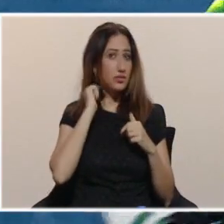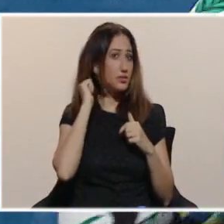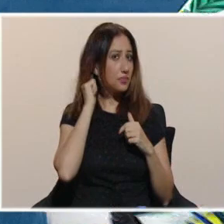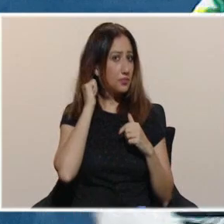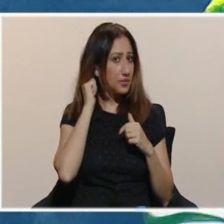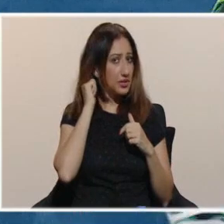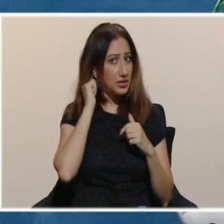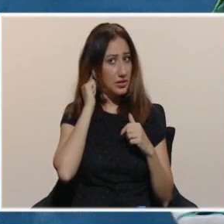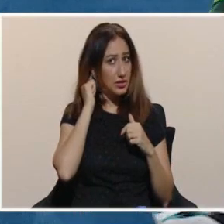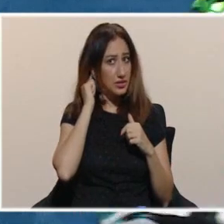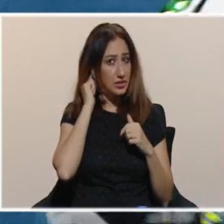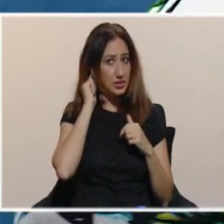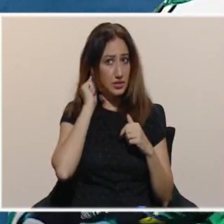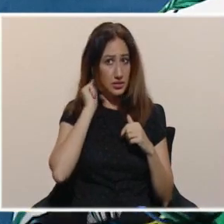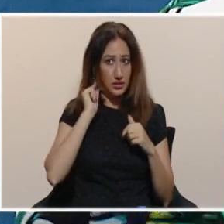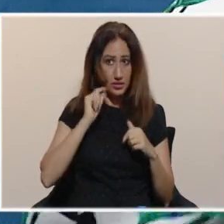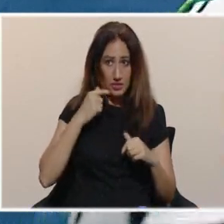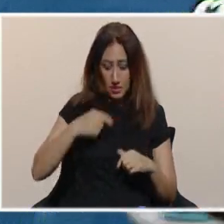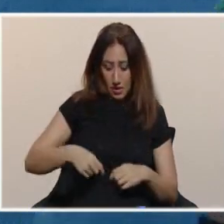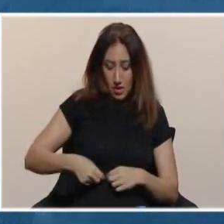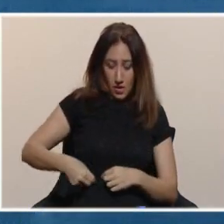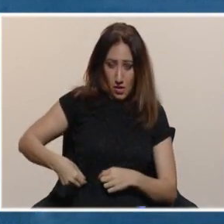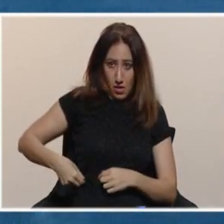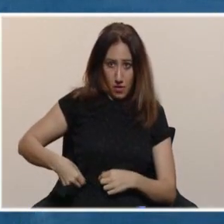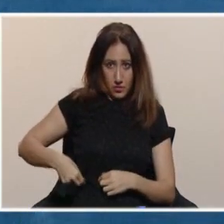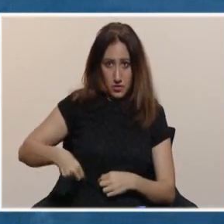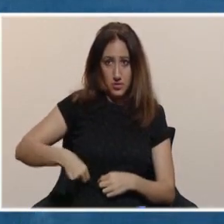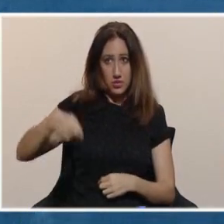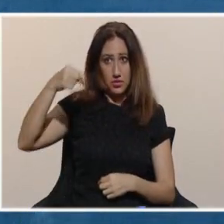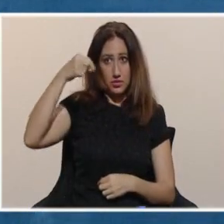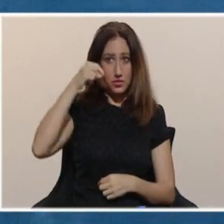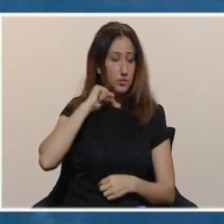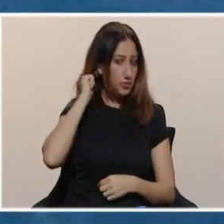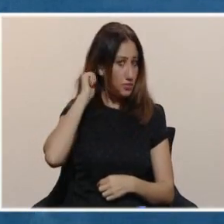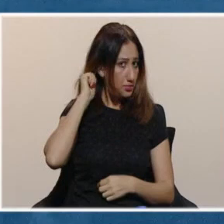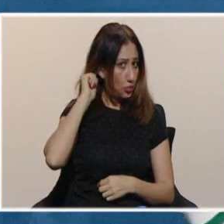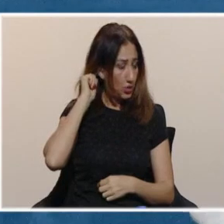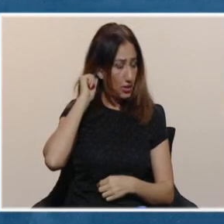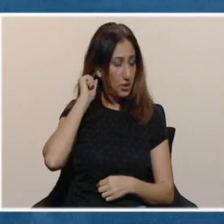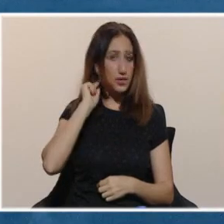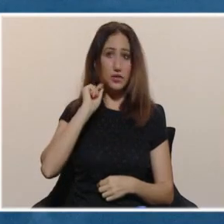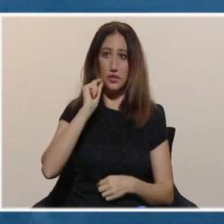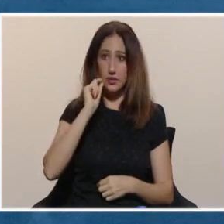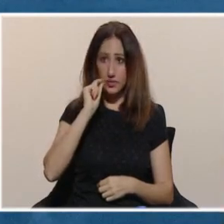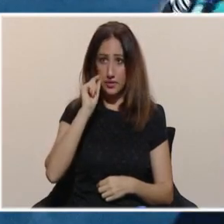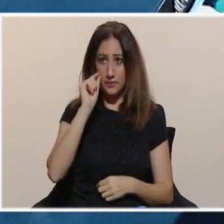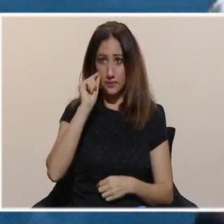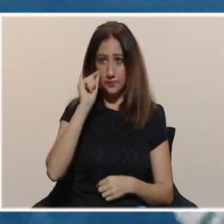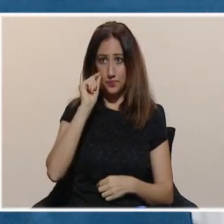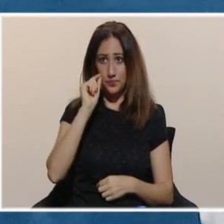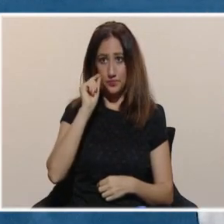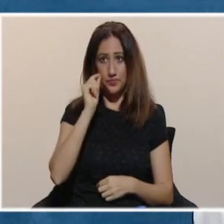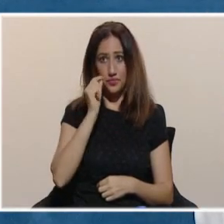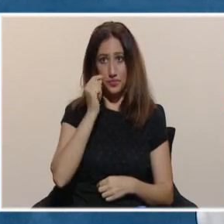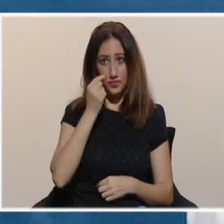بقى. اخذوا من القفص الصدري واخذوا من هنا واخذوا من وداني واخذوا حته جلد